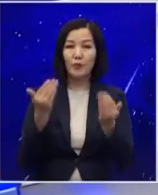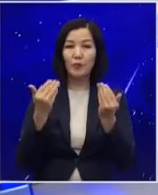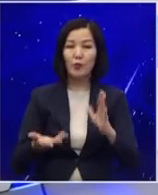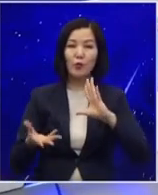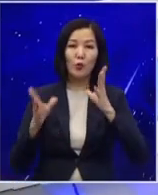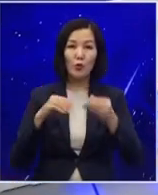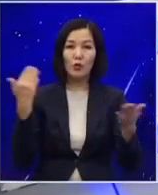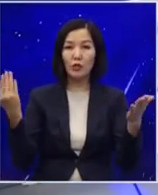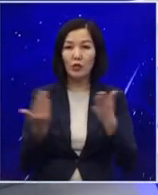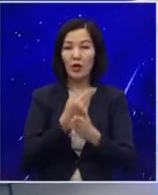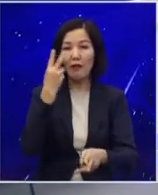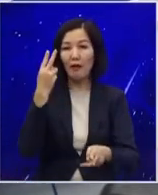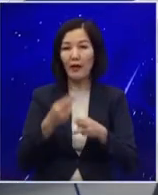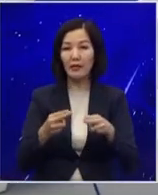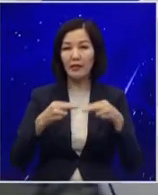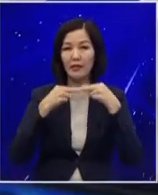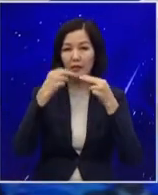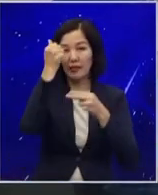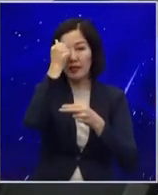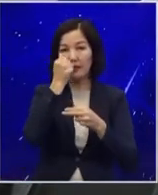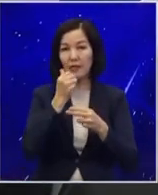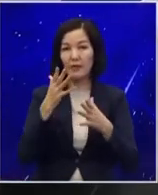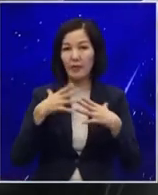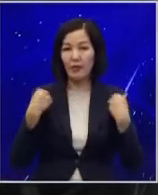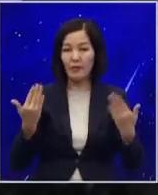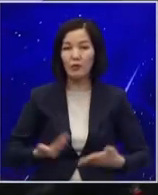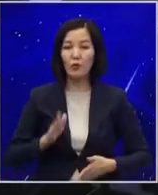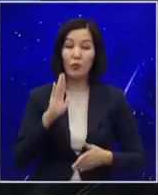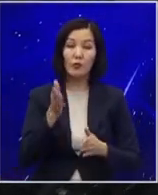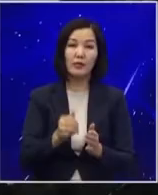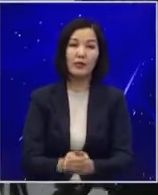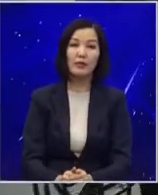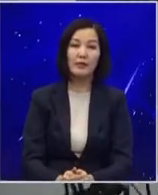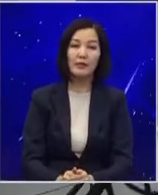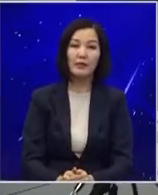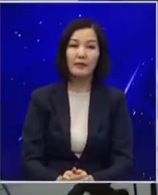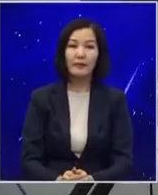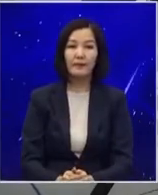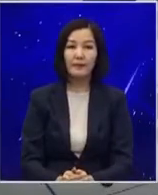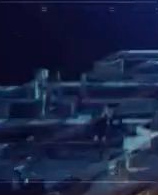Қадірменді көрермен, бүгінгі айтар ақпараттар легі осындай болды. Келер күні амандықта, саулықта қалушайық.